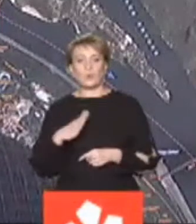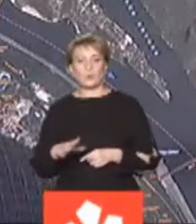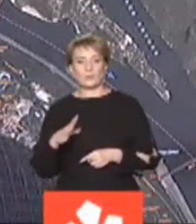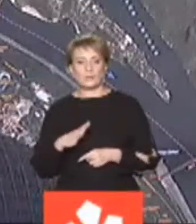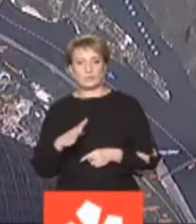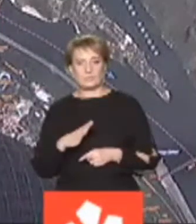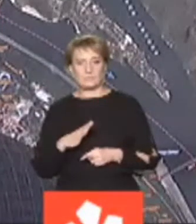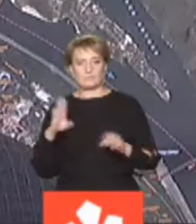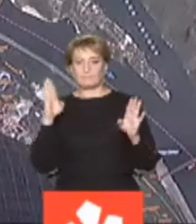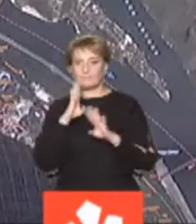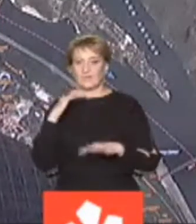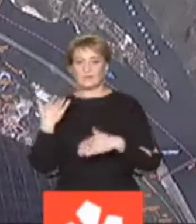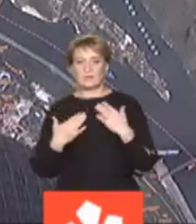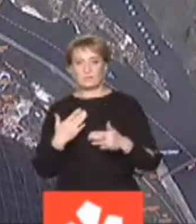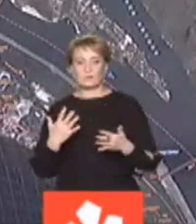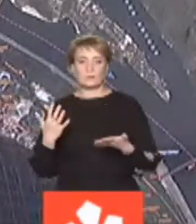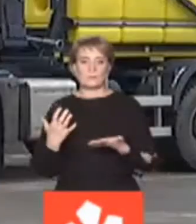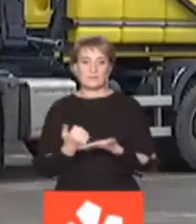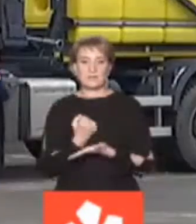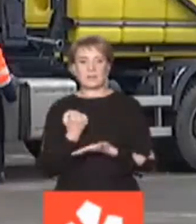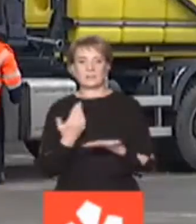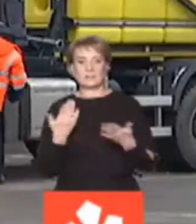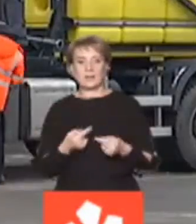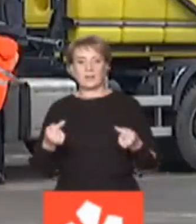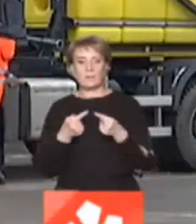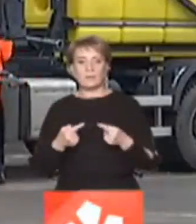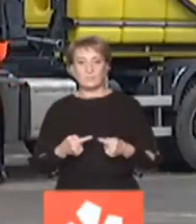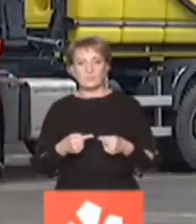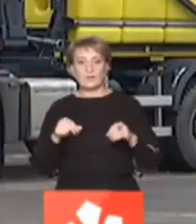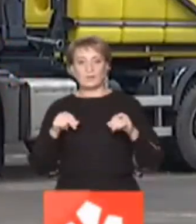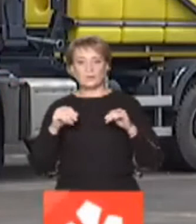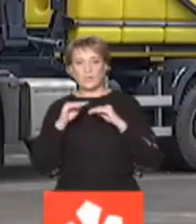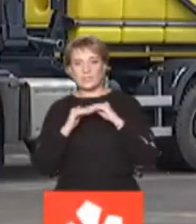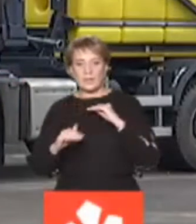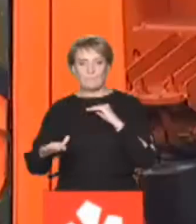очікування негоди, для того, щоб склалась якраз відповідна соляна плівка